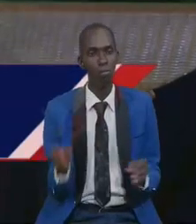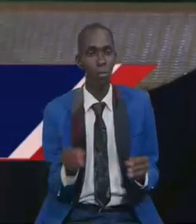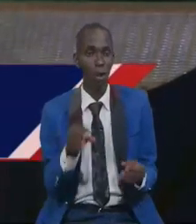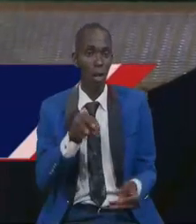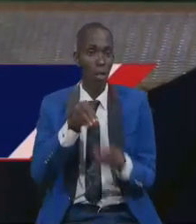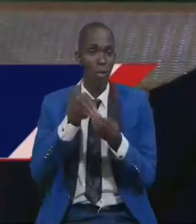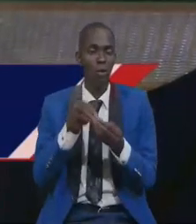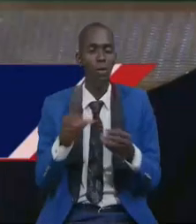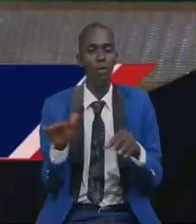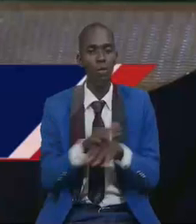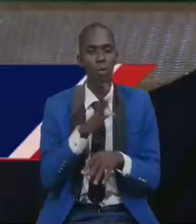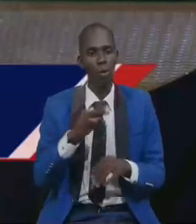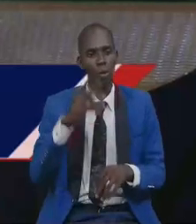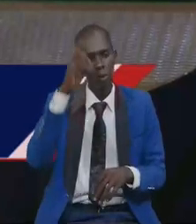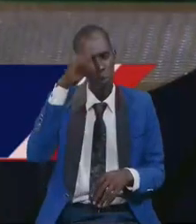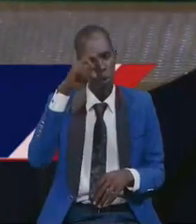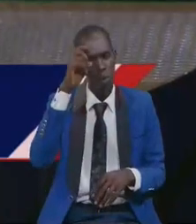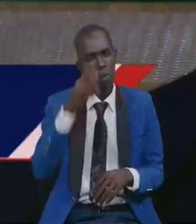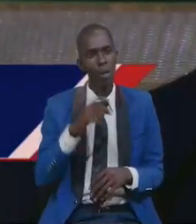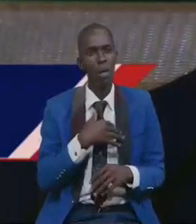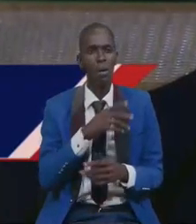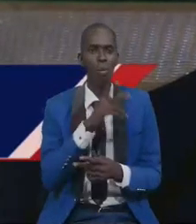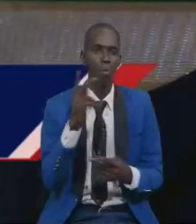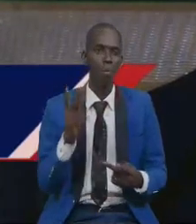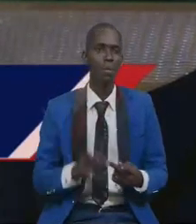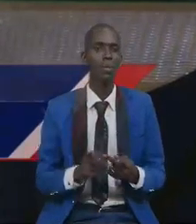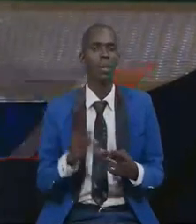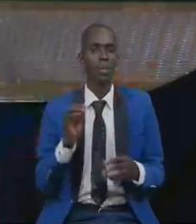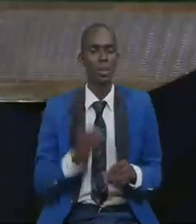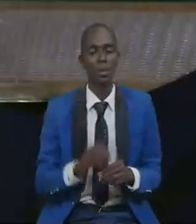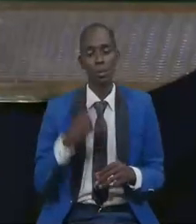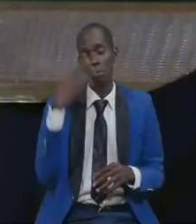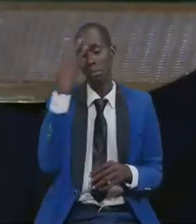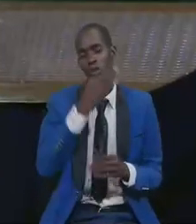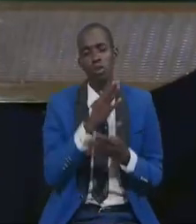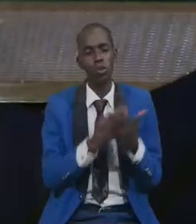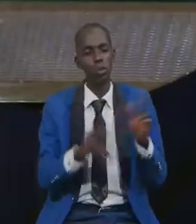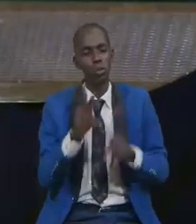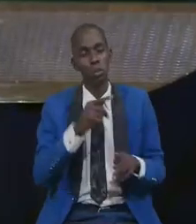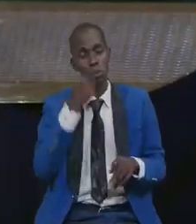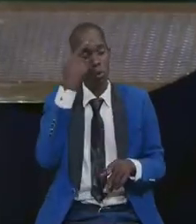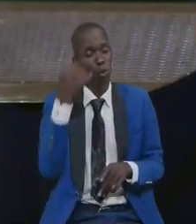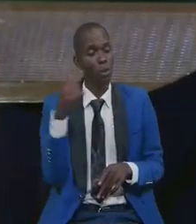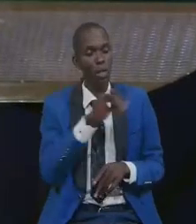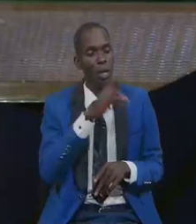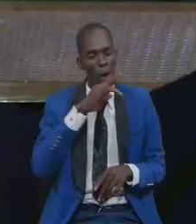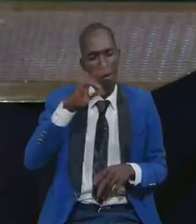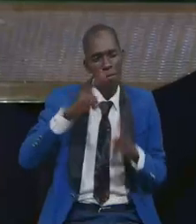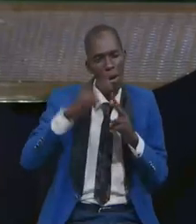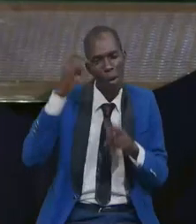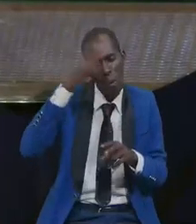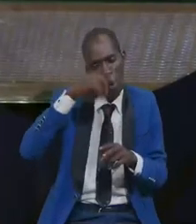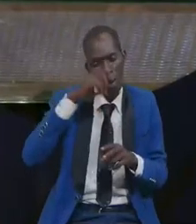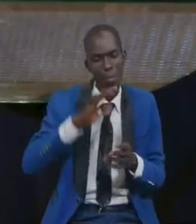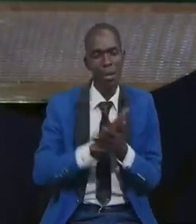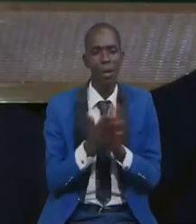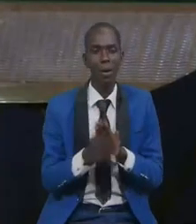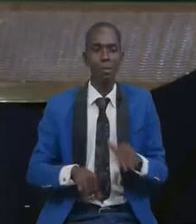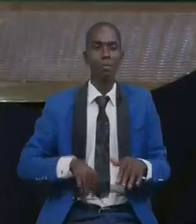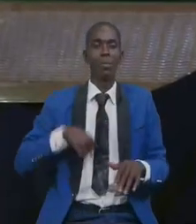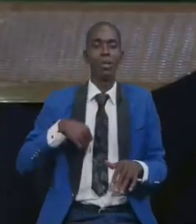de sagesse, parfait en beauté. Il y a des gens à cause de leur orgueil, à cause de leur sagesse, ils sont orgueilleux. À cause de